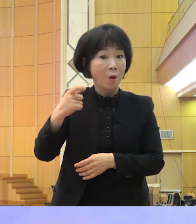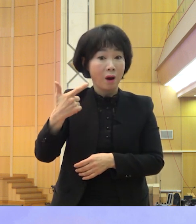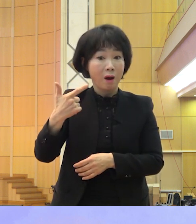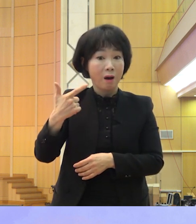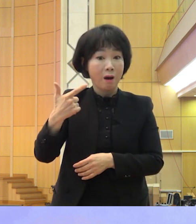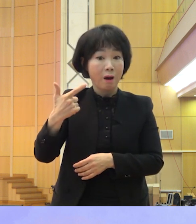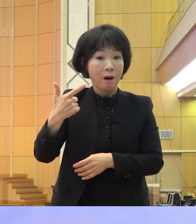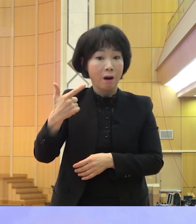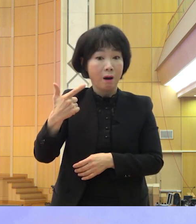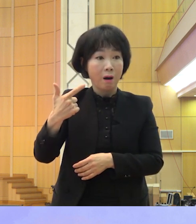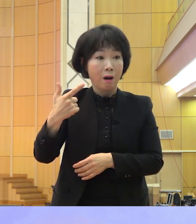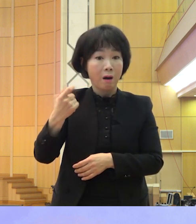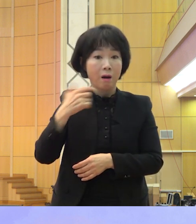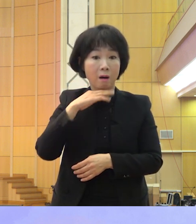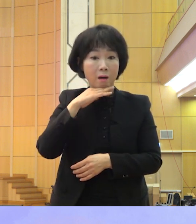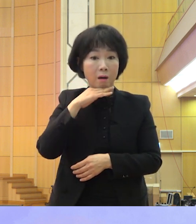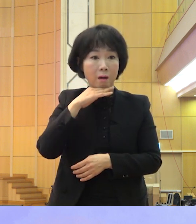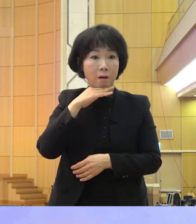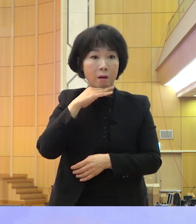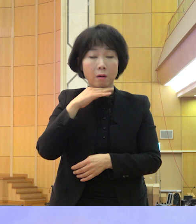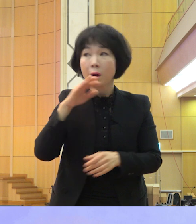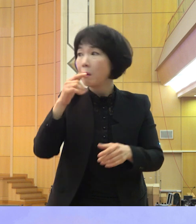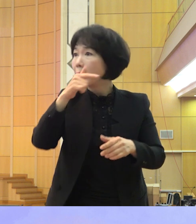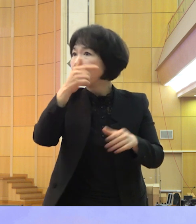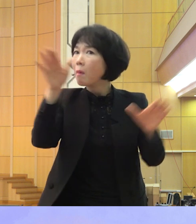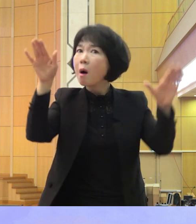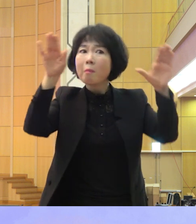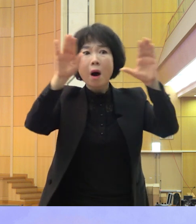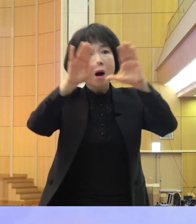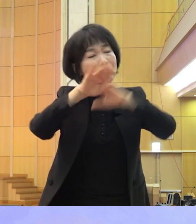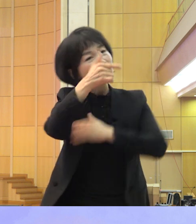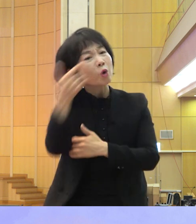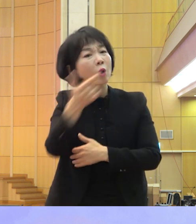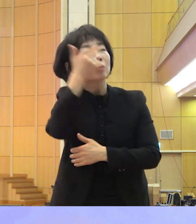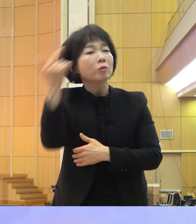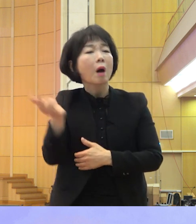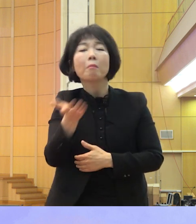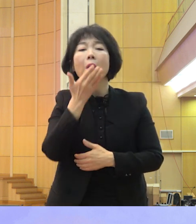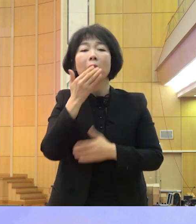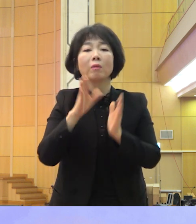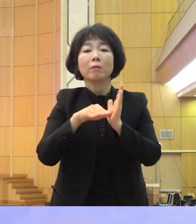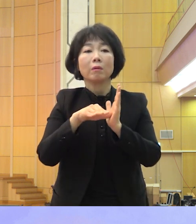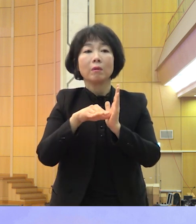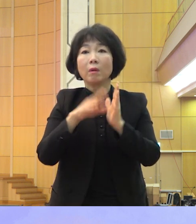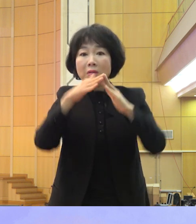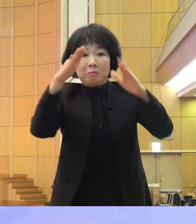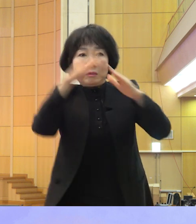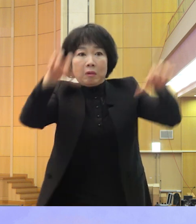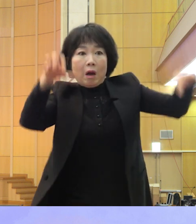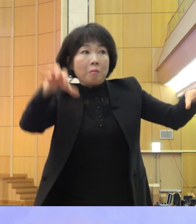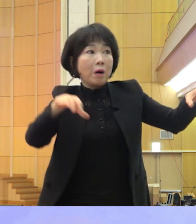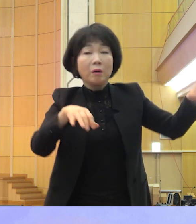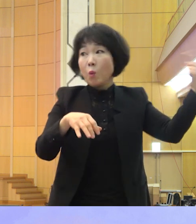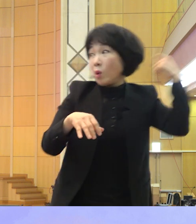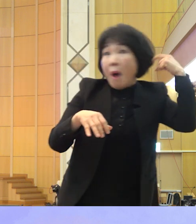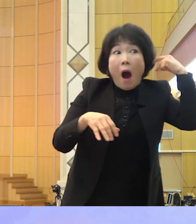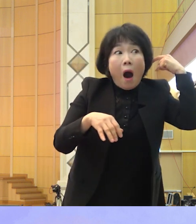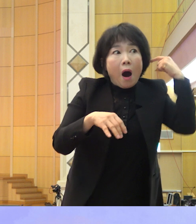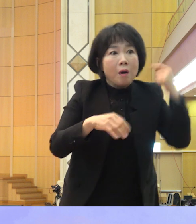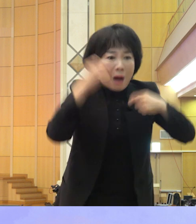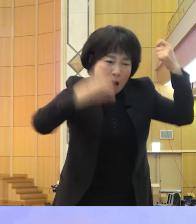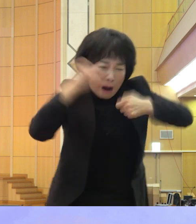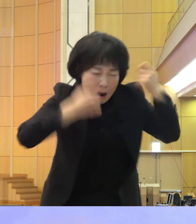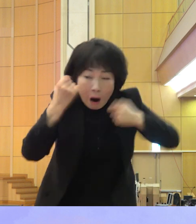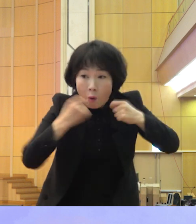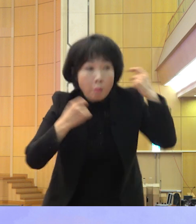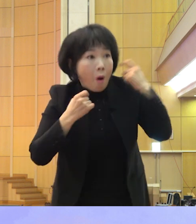그냥 저녁 밥 먹을 때쯤 됐는데 막 통곡 소리가 나와요. 그래서